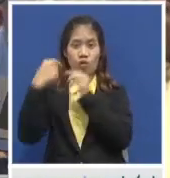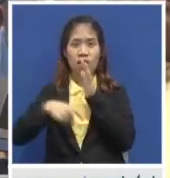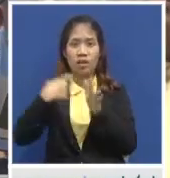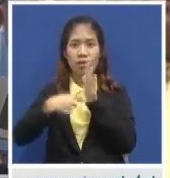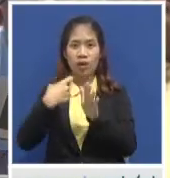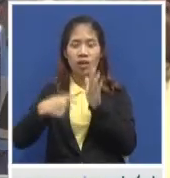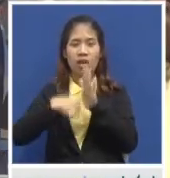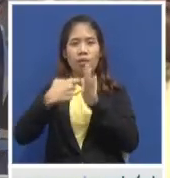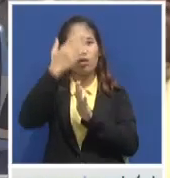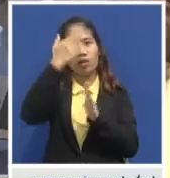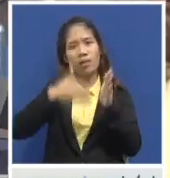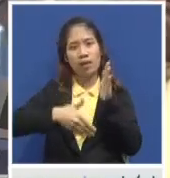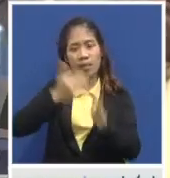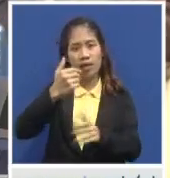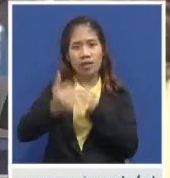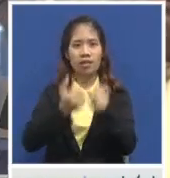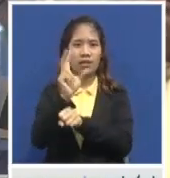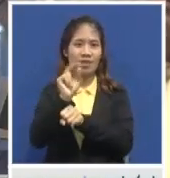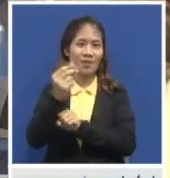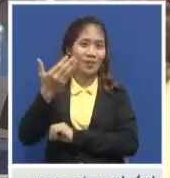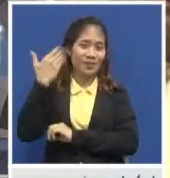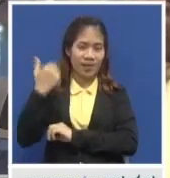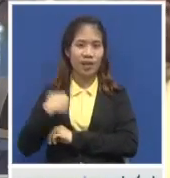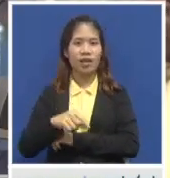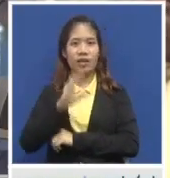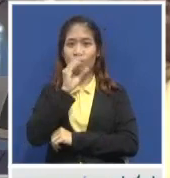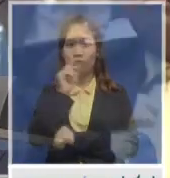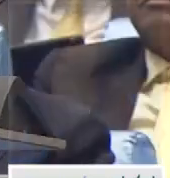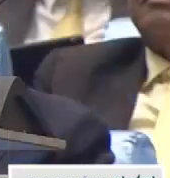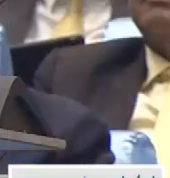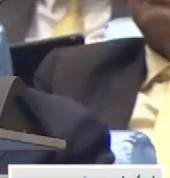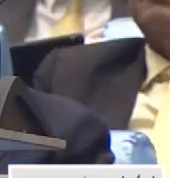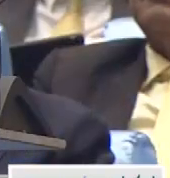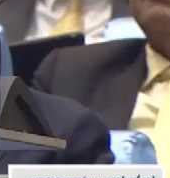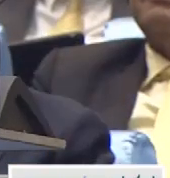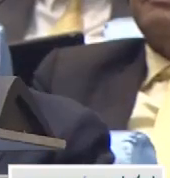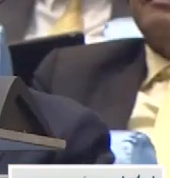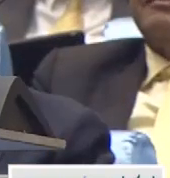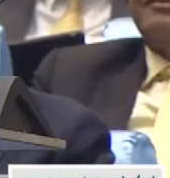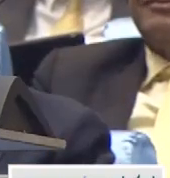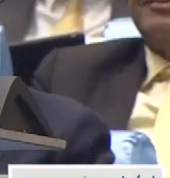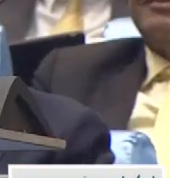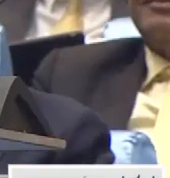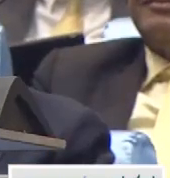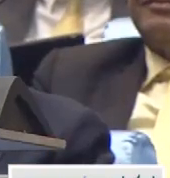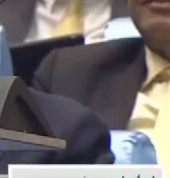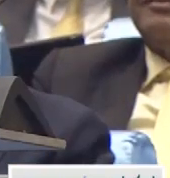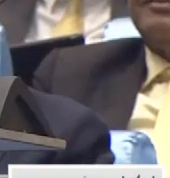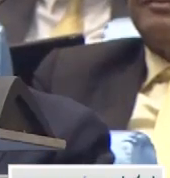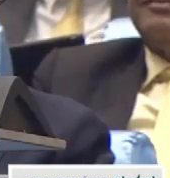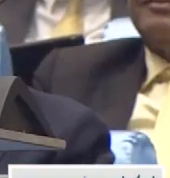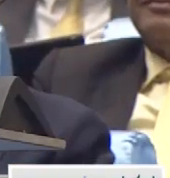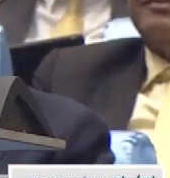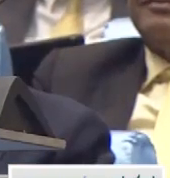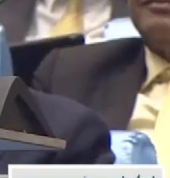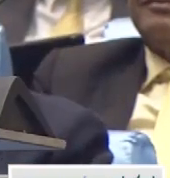ของความสำเร็จของเราในช่วง30ปีที่ผ่านมาก็คงปฏิเสธไม่ได้ว่านโยบายทางด้านอุตสาหกรรมโดยเฉพาะ